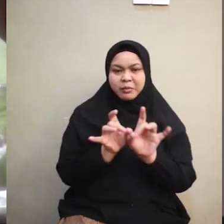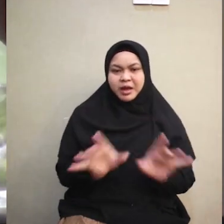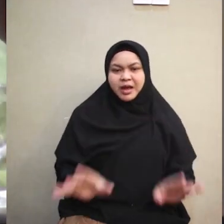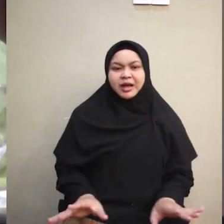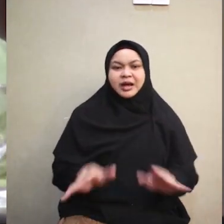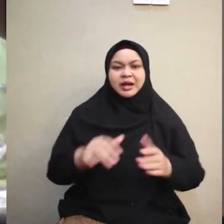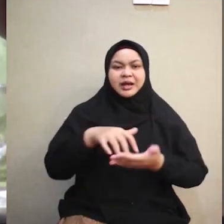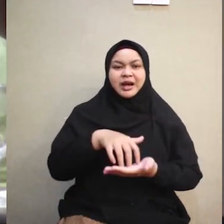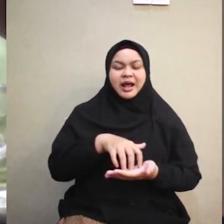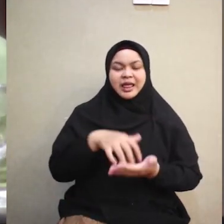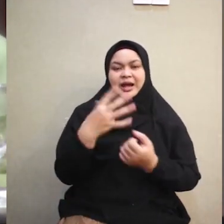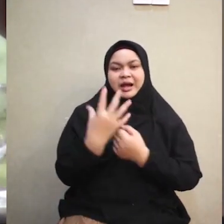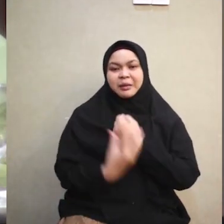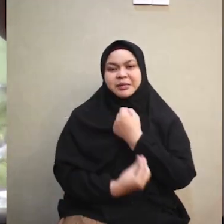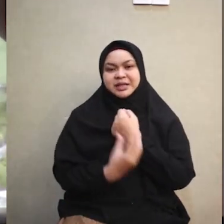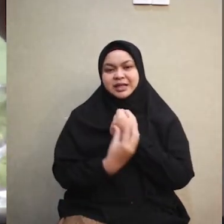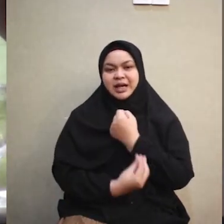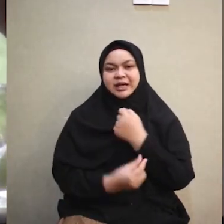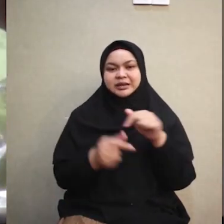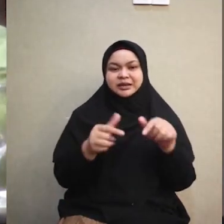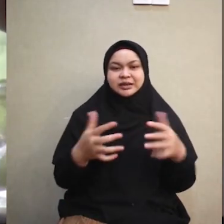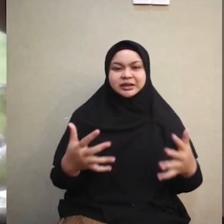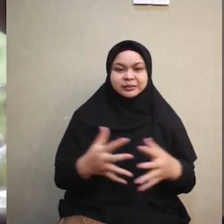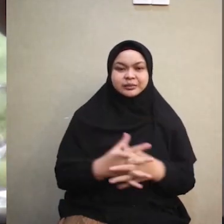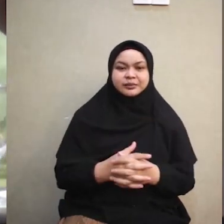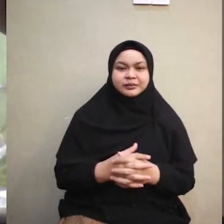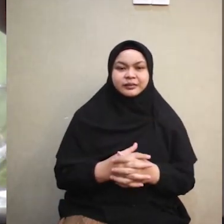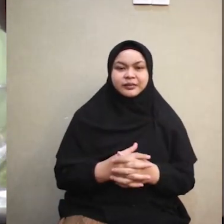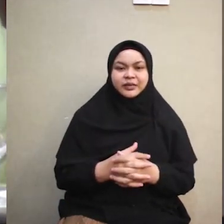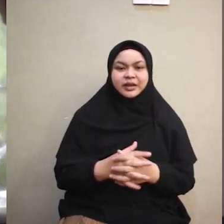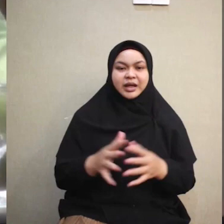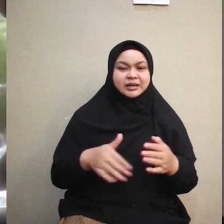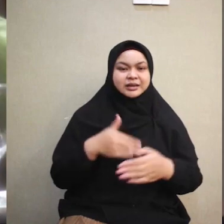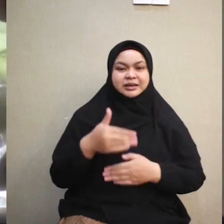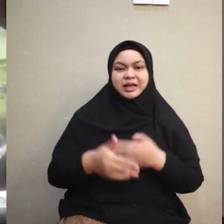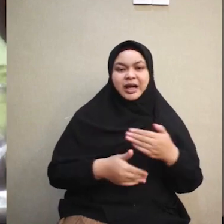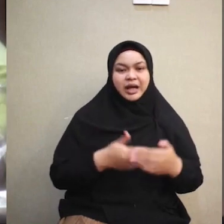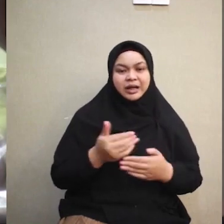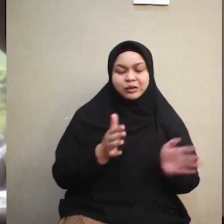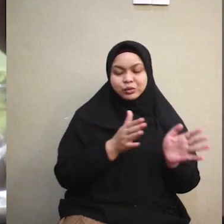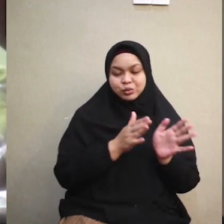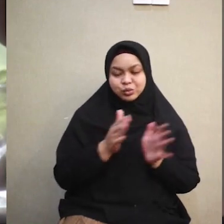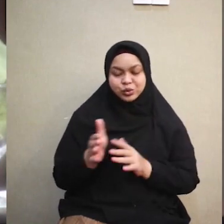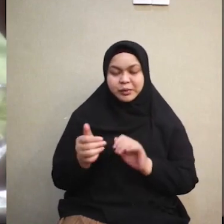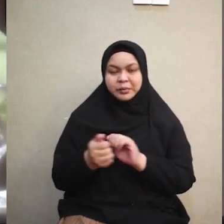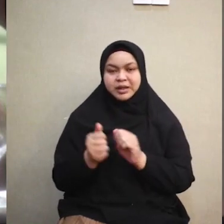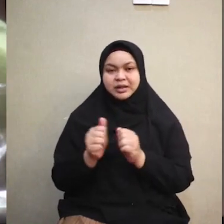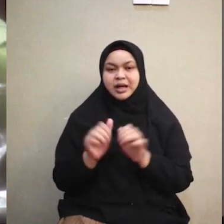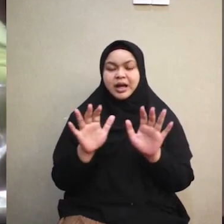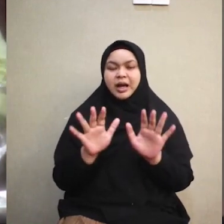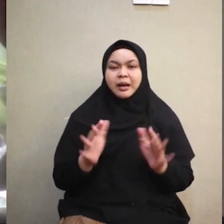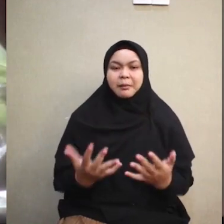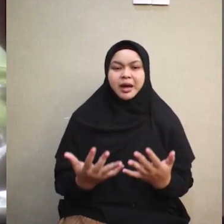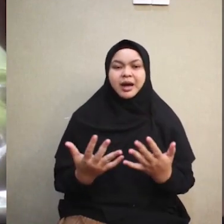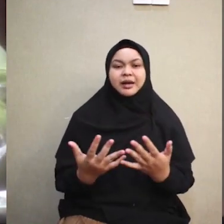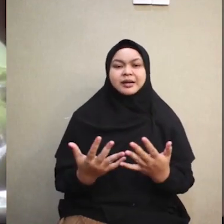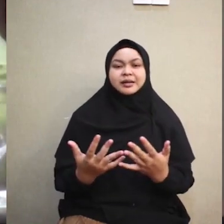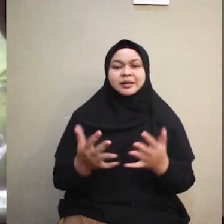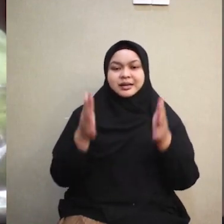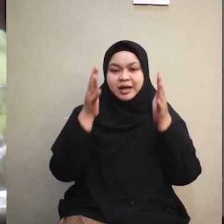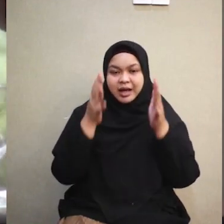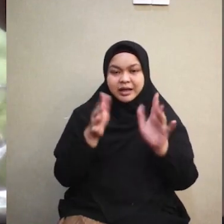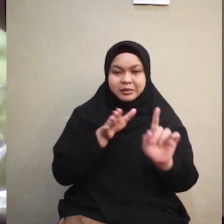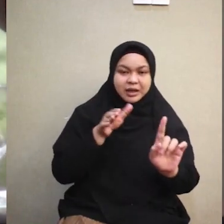kemiskinan nah ini yang yang nggak sejalan kemudian persoalannya lagi dari aspek perlindungan itu